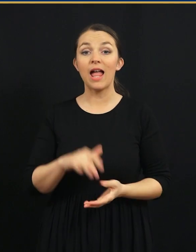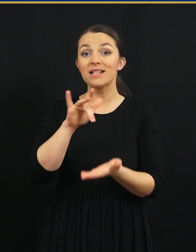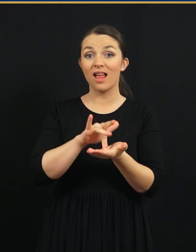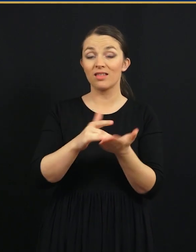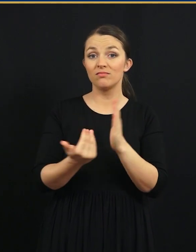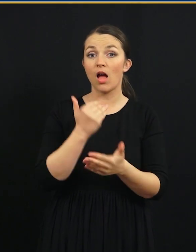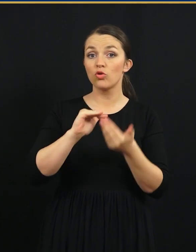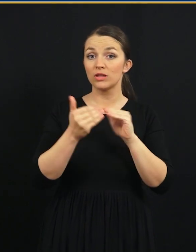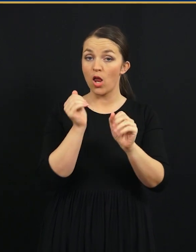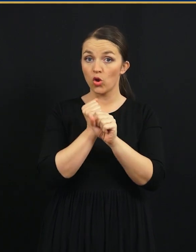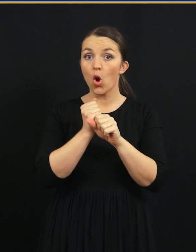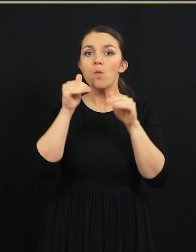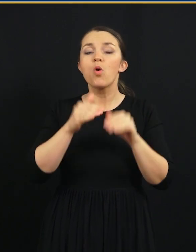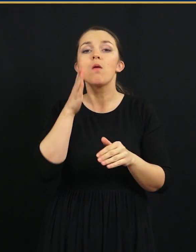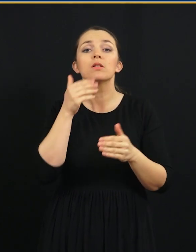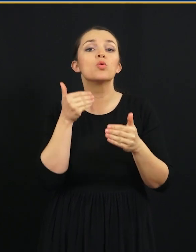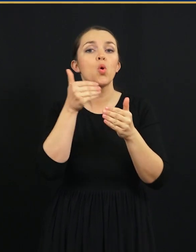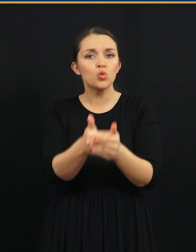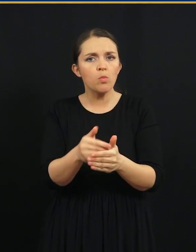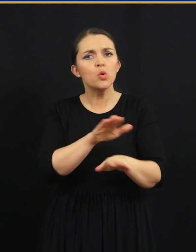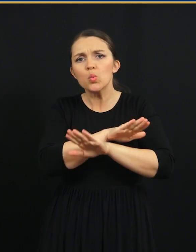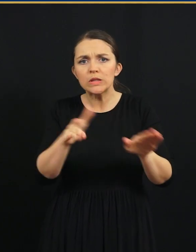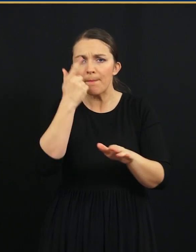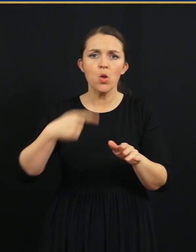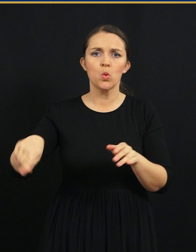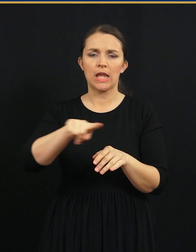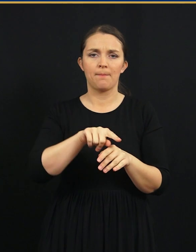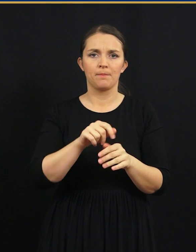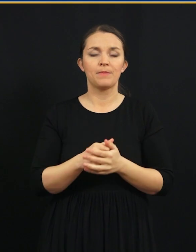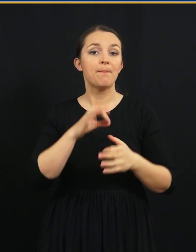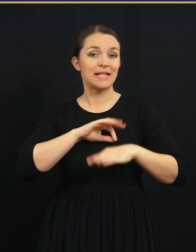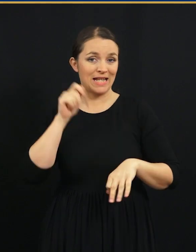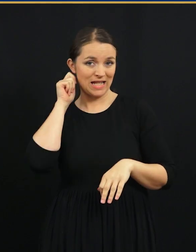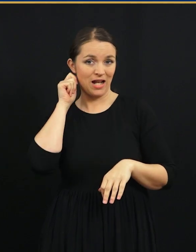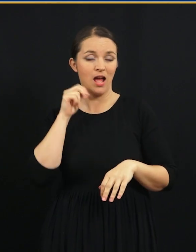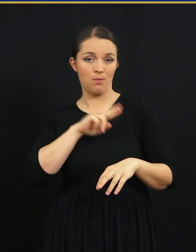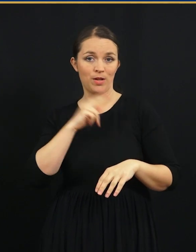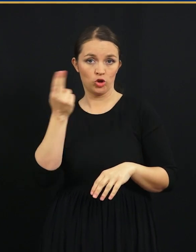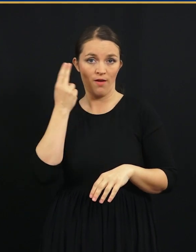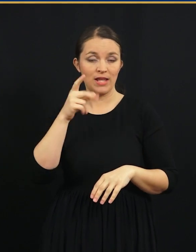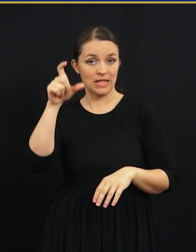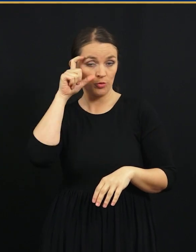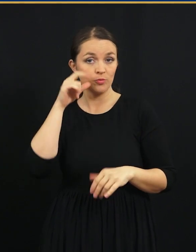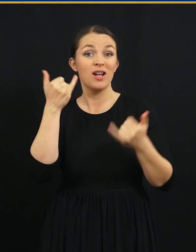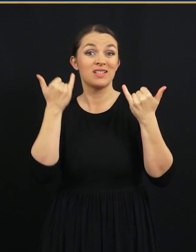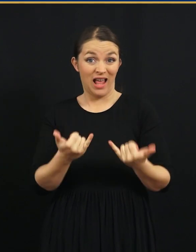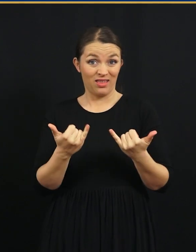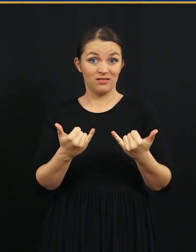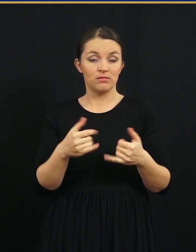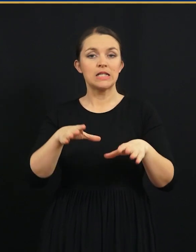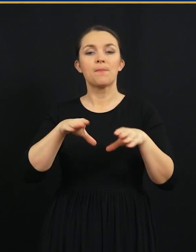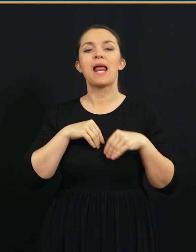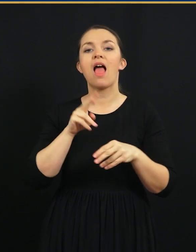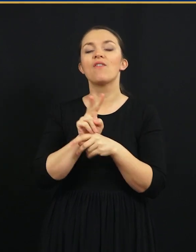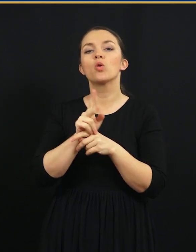Centri za socialno delo morajo biti dostopni vsem ljudem. Predsednica Republike Slovenije Nataša Pirc Musar je